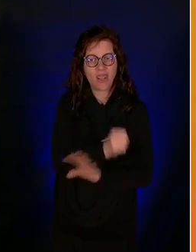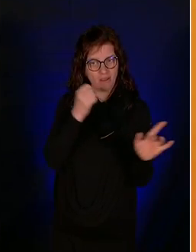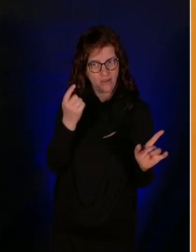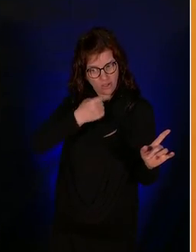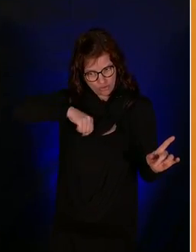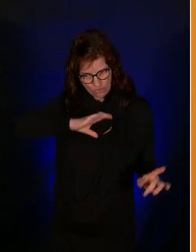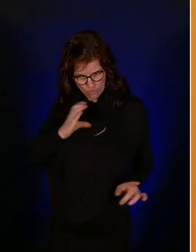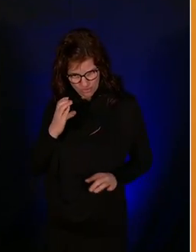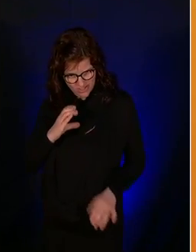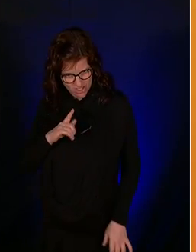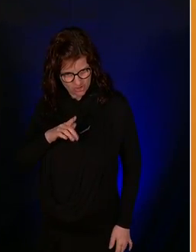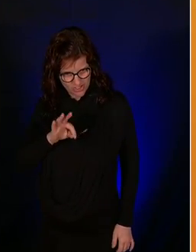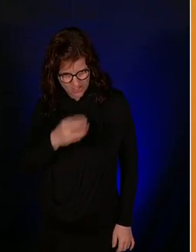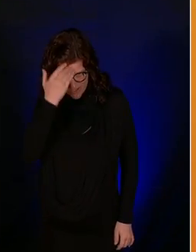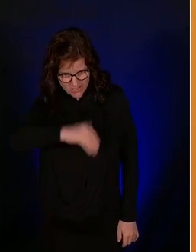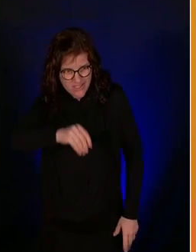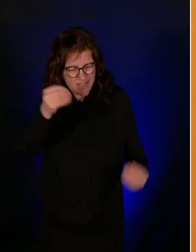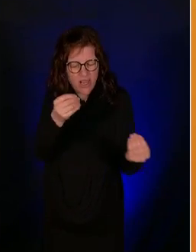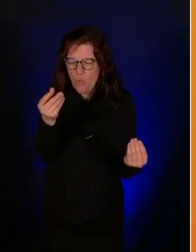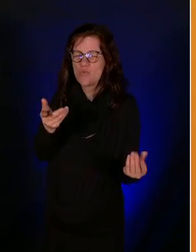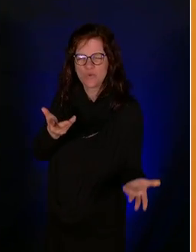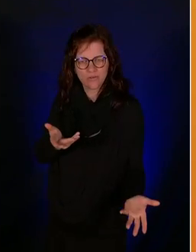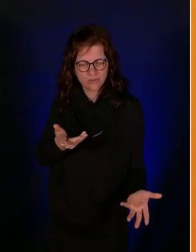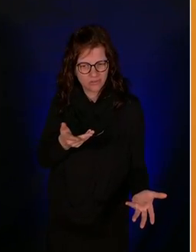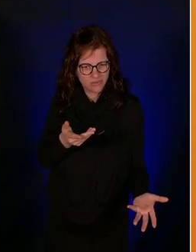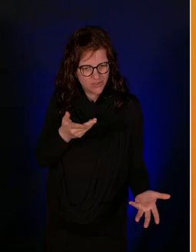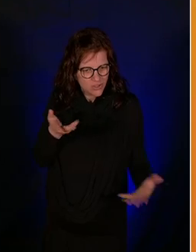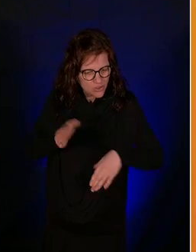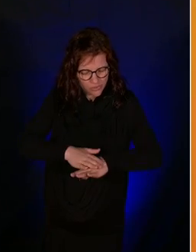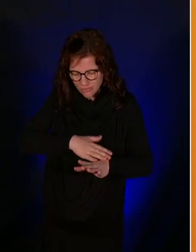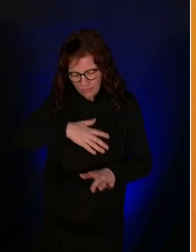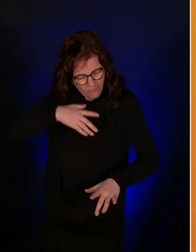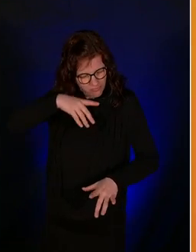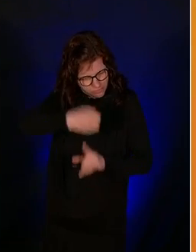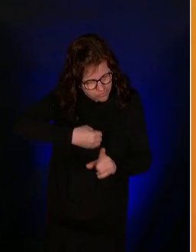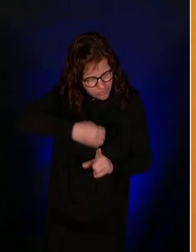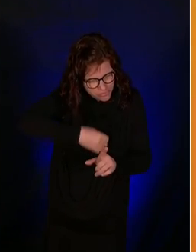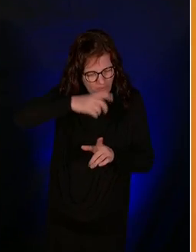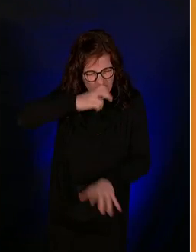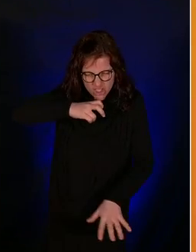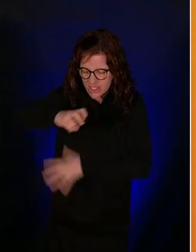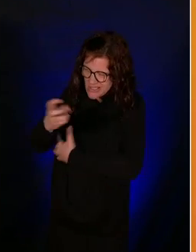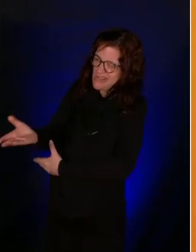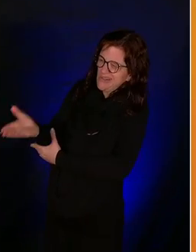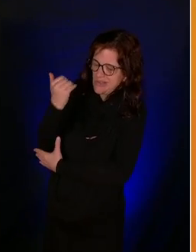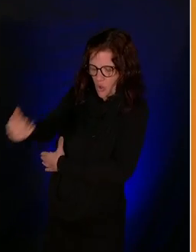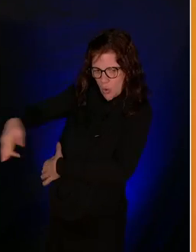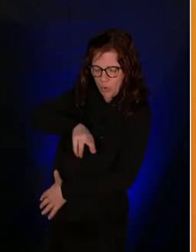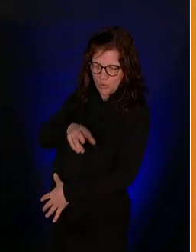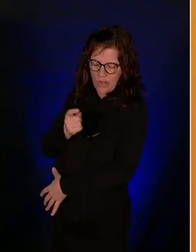CGT, nous savons où ils sont et nous ne nous lasserons jamais d'aller les chercher pour qu'ils nous rendent l'argent qu'ils nous ont volé.